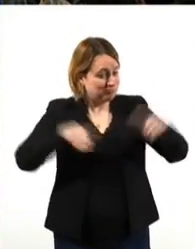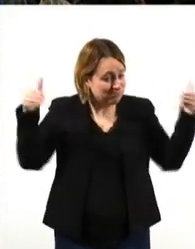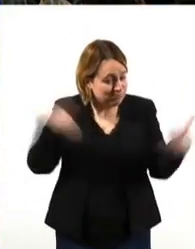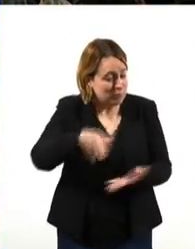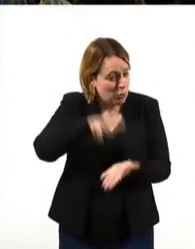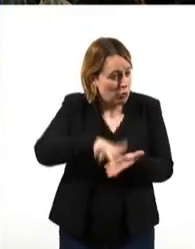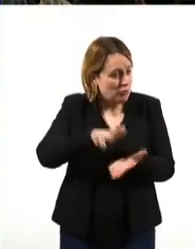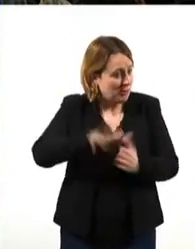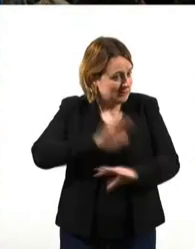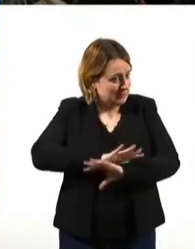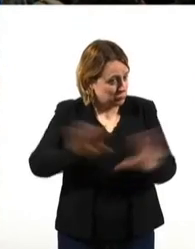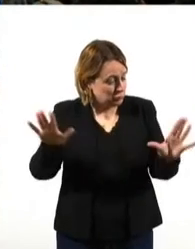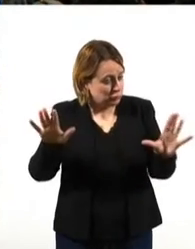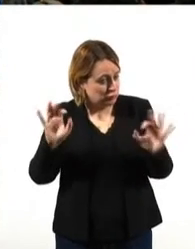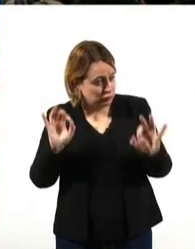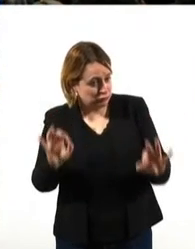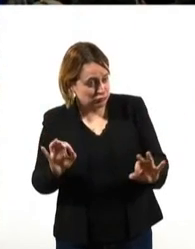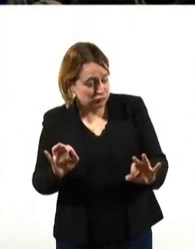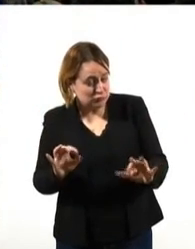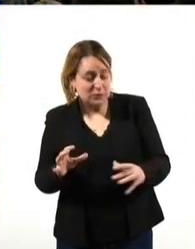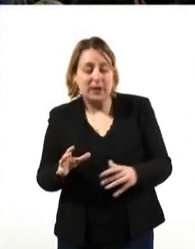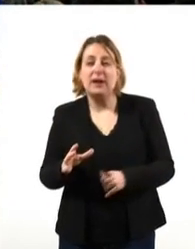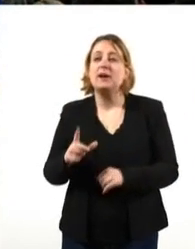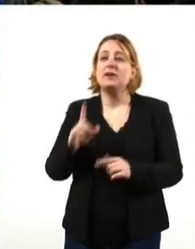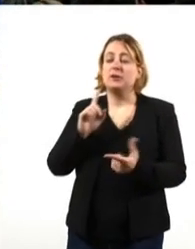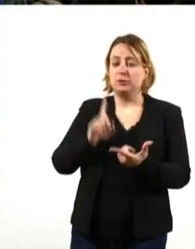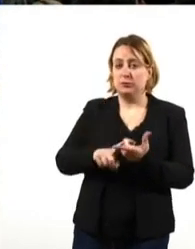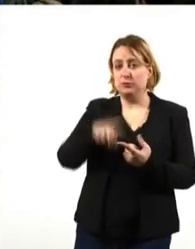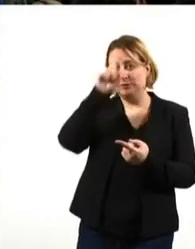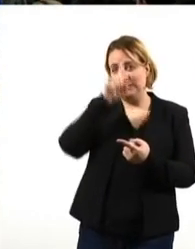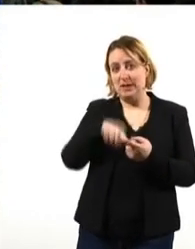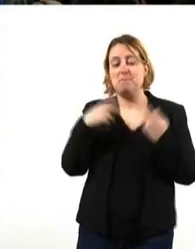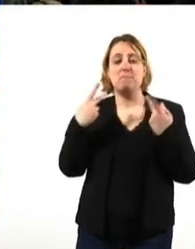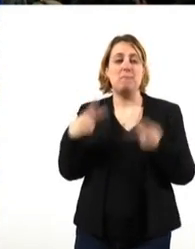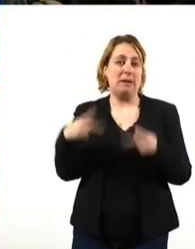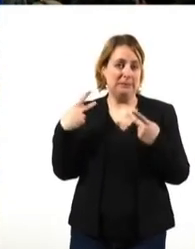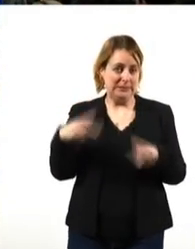100% sur le logement? Après, c'était le permis,